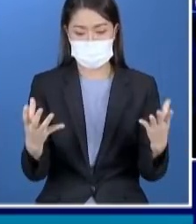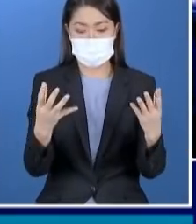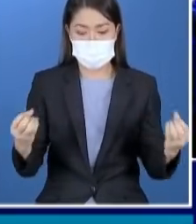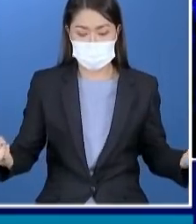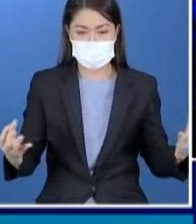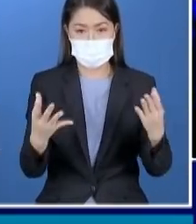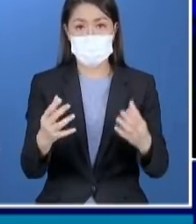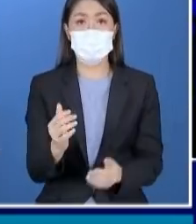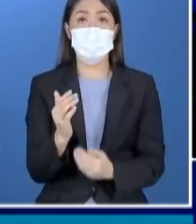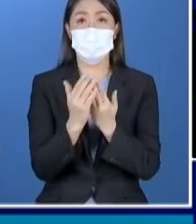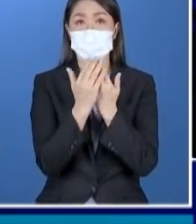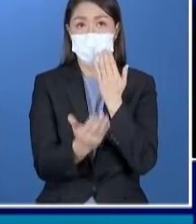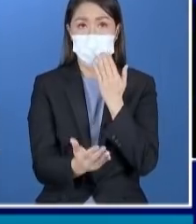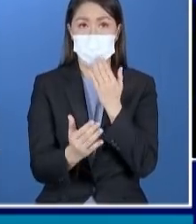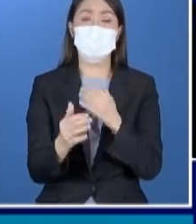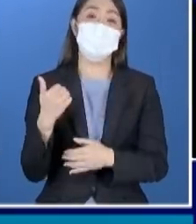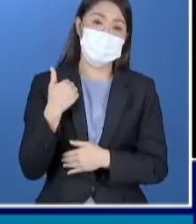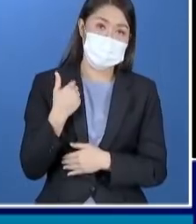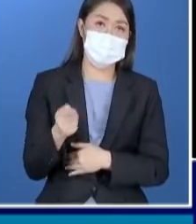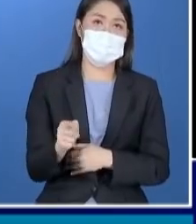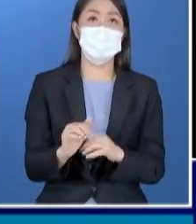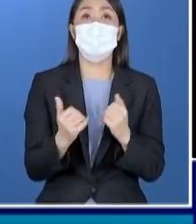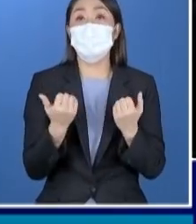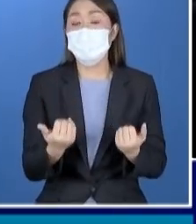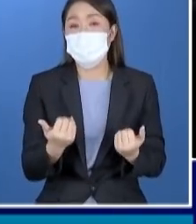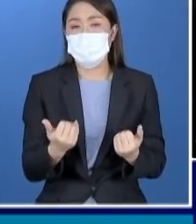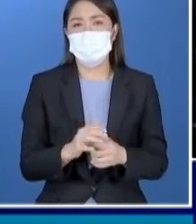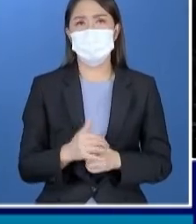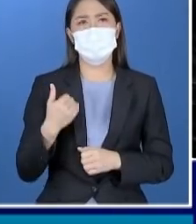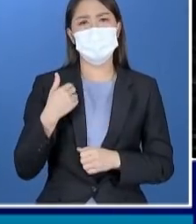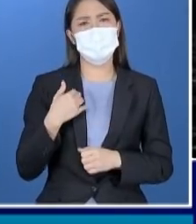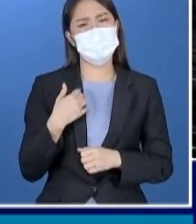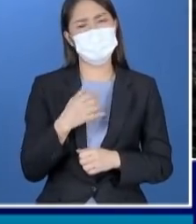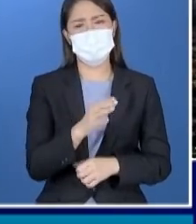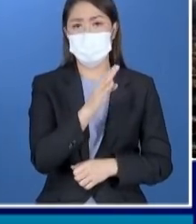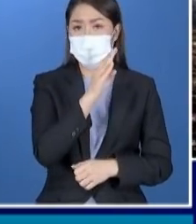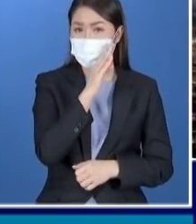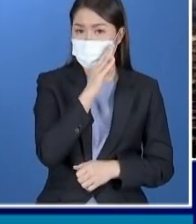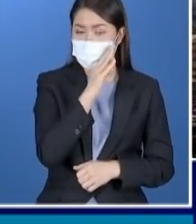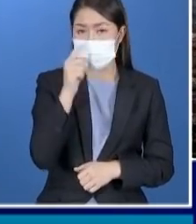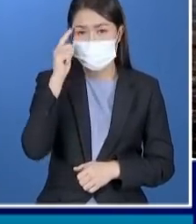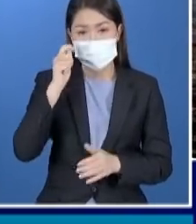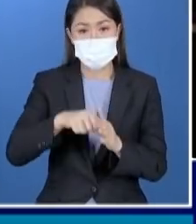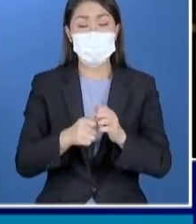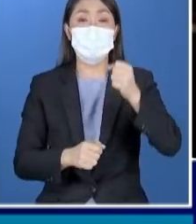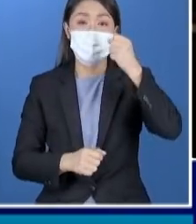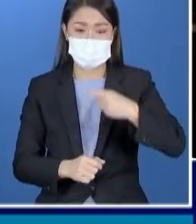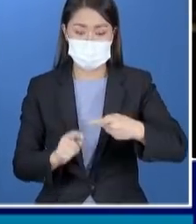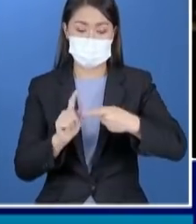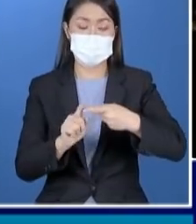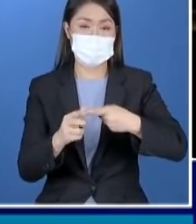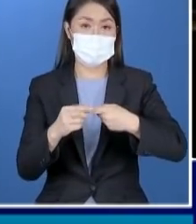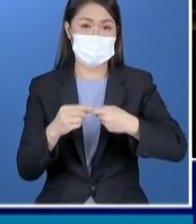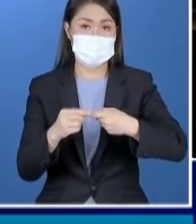นสลิงหรือเปล่ามันก็เลยปรากฏภาพเป็นแสงแบบนี้เป็นต้น เพราะฉะนั้นณเวลานี้นะฮะมันมี2สมมติฐานครับคุณผู้ชมฮะ